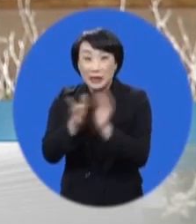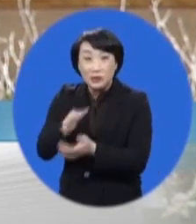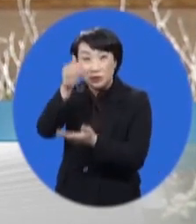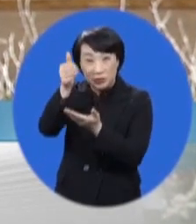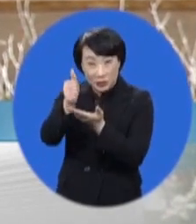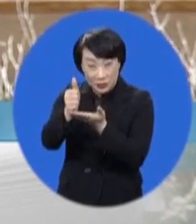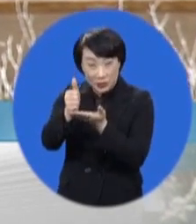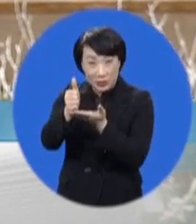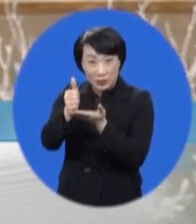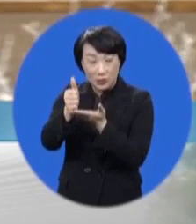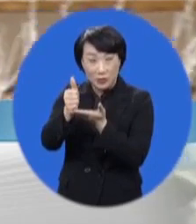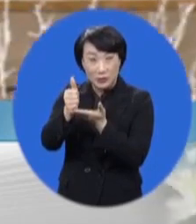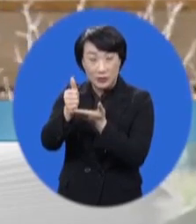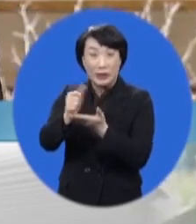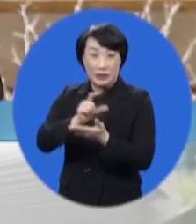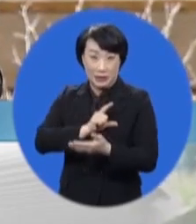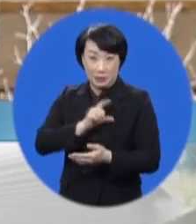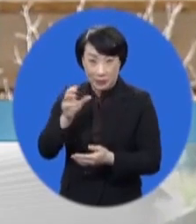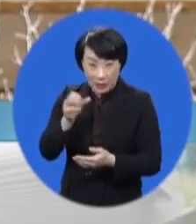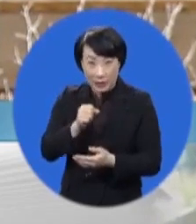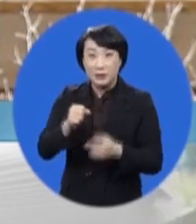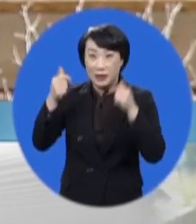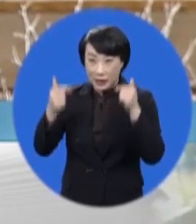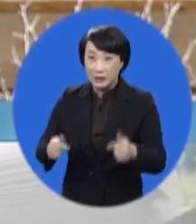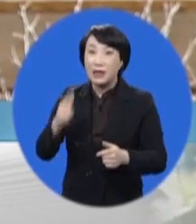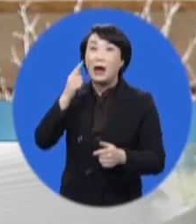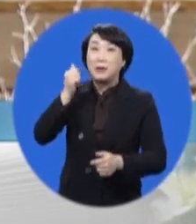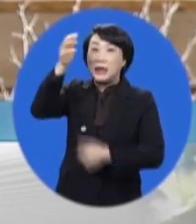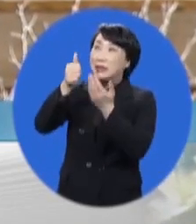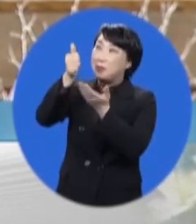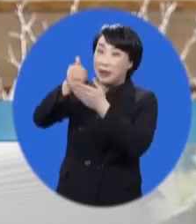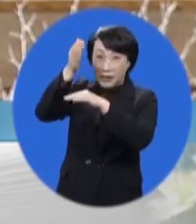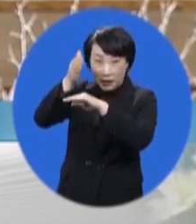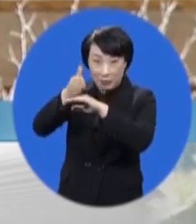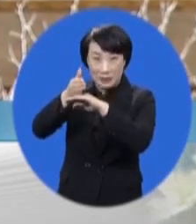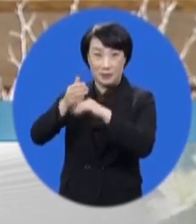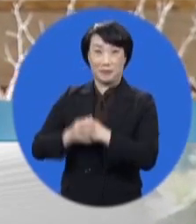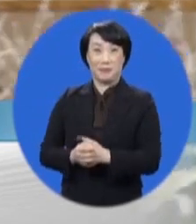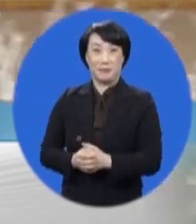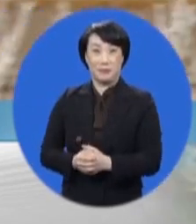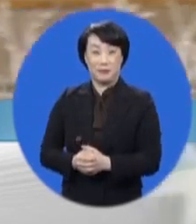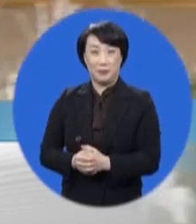예수 그리스도의 이름으로 항상 하나님 아버지께 감사하며